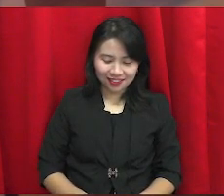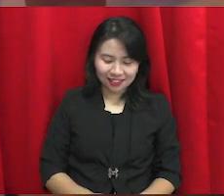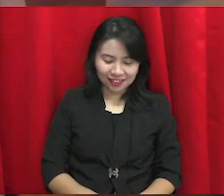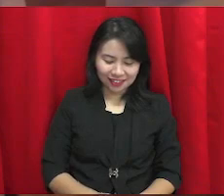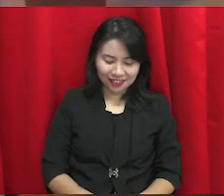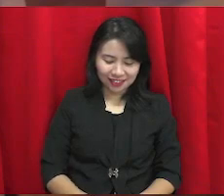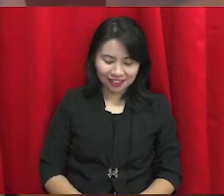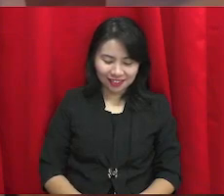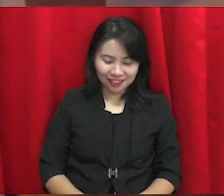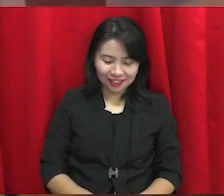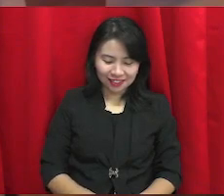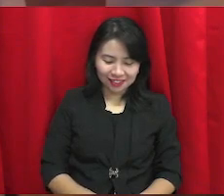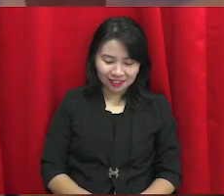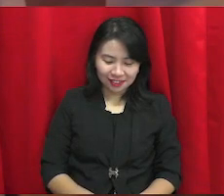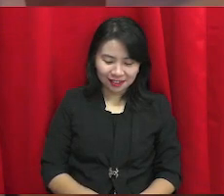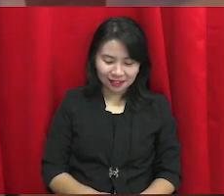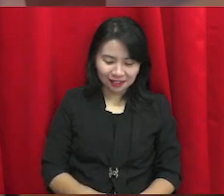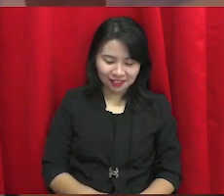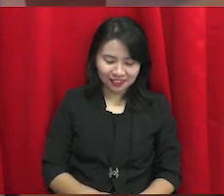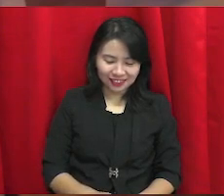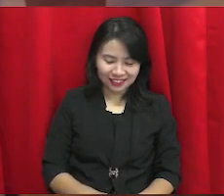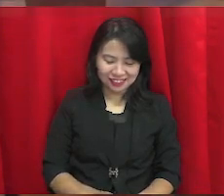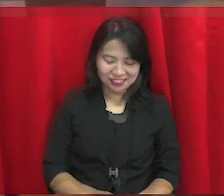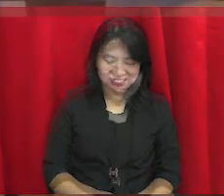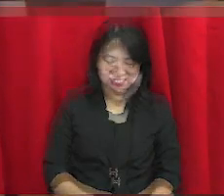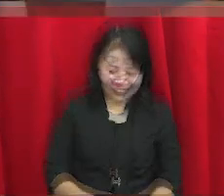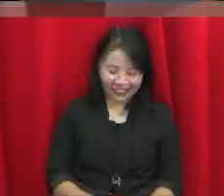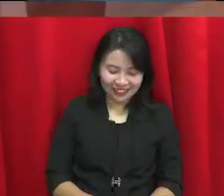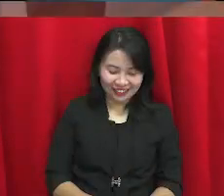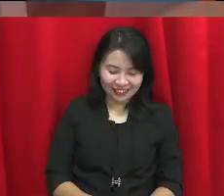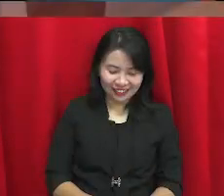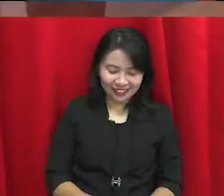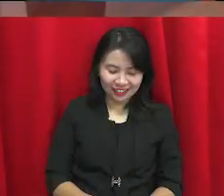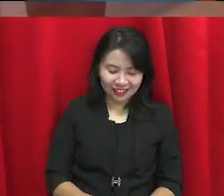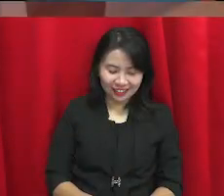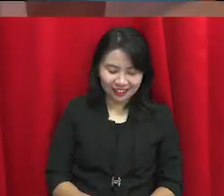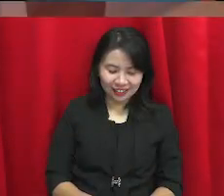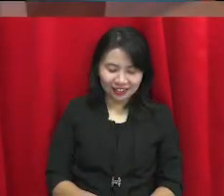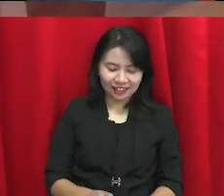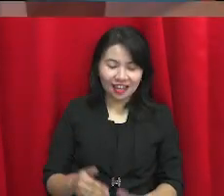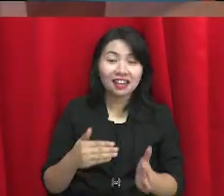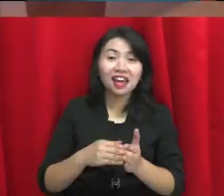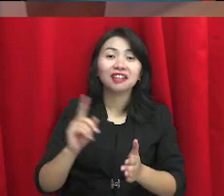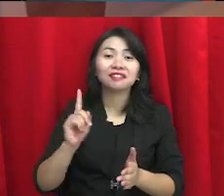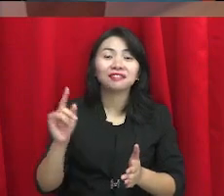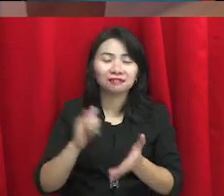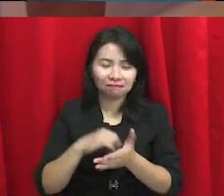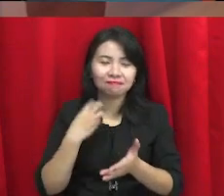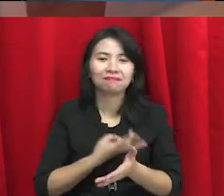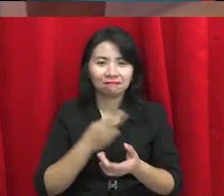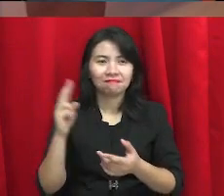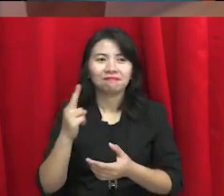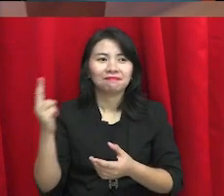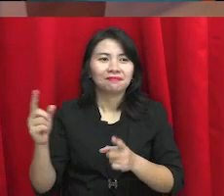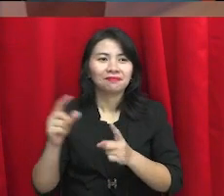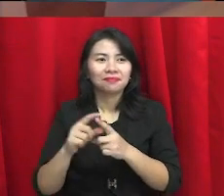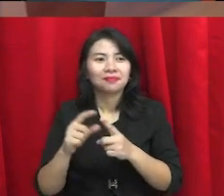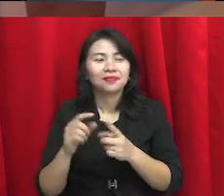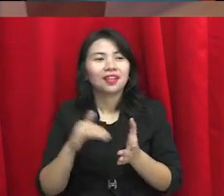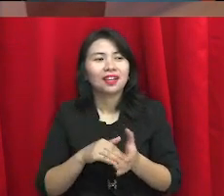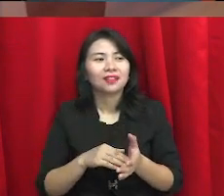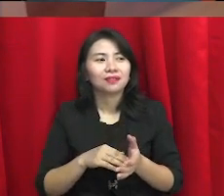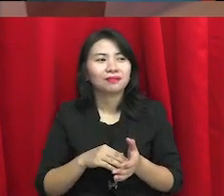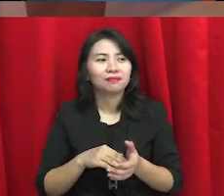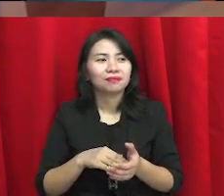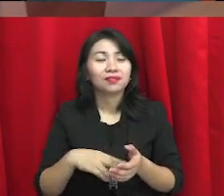yung sinabi kanina ni Sharton. Maganda yun eh. Minsan ginagamit na lang natin ang word yun eh. Yung si pinatatakip na lang eh. Alam mo, isa sa tine, gusto